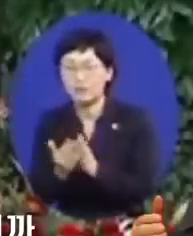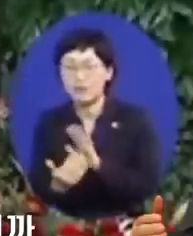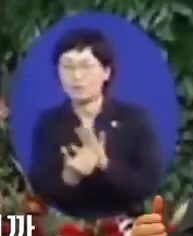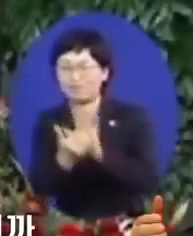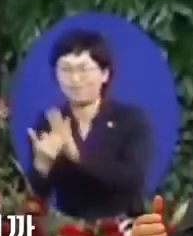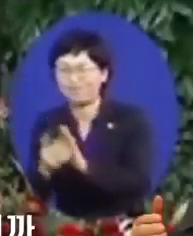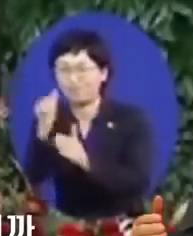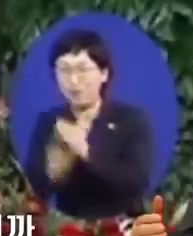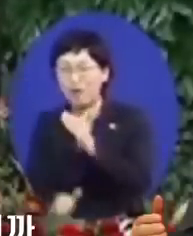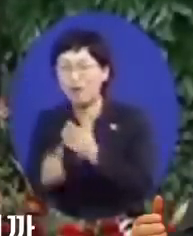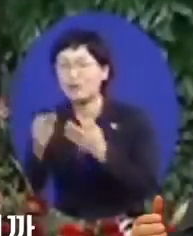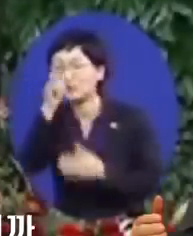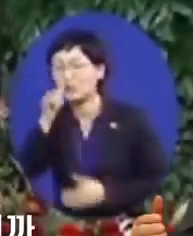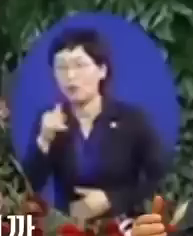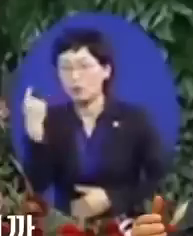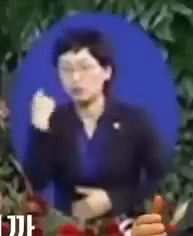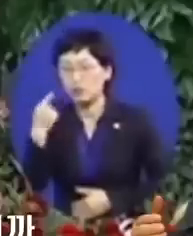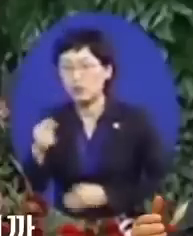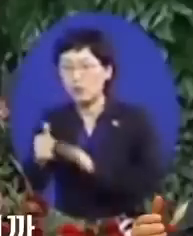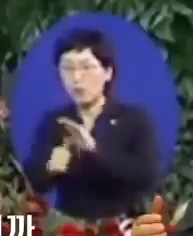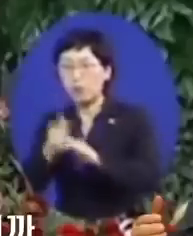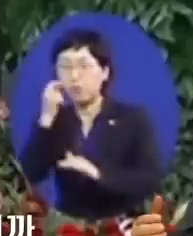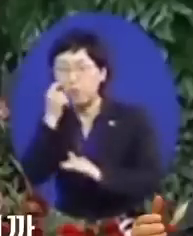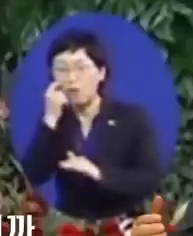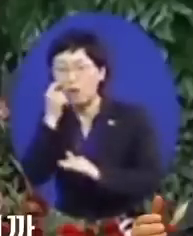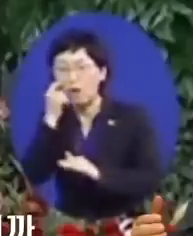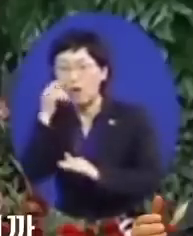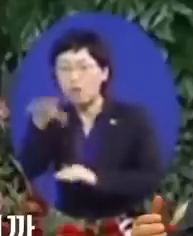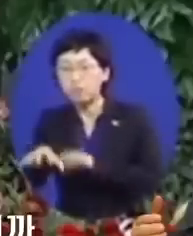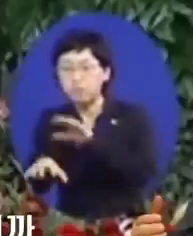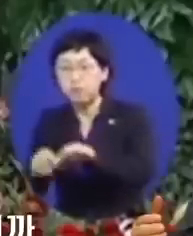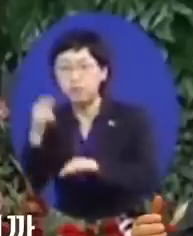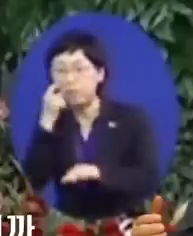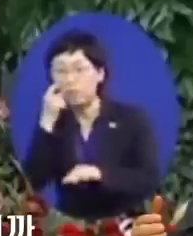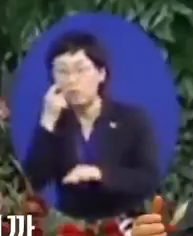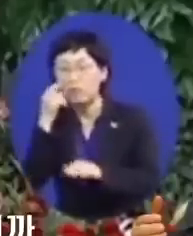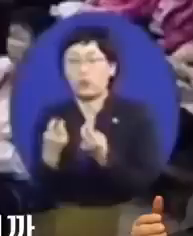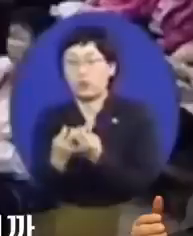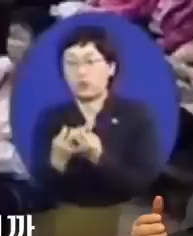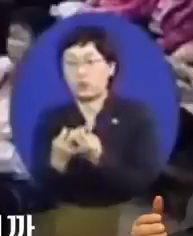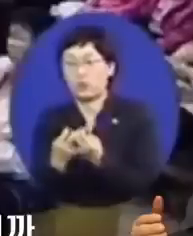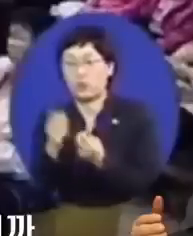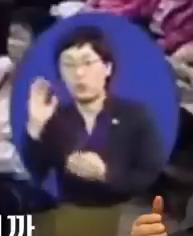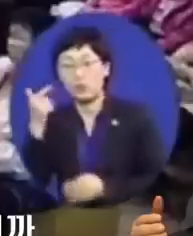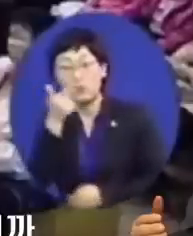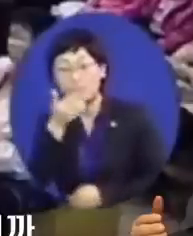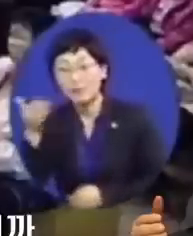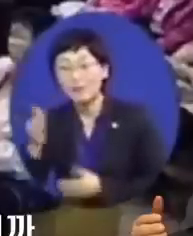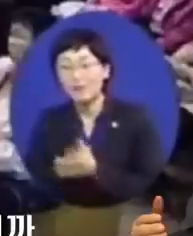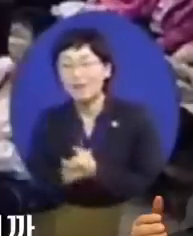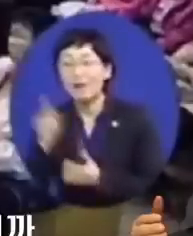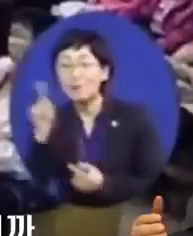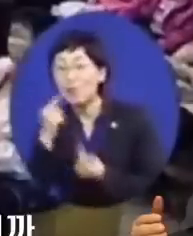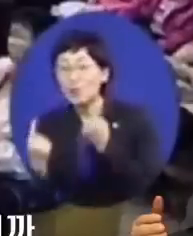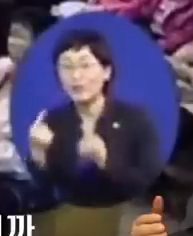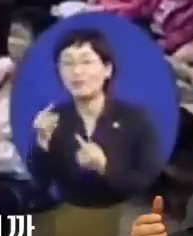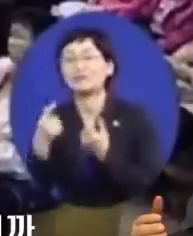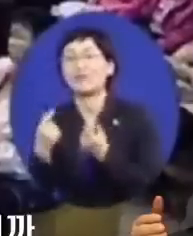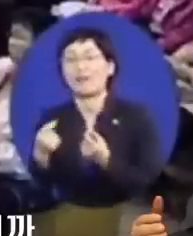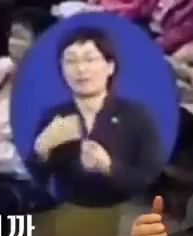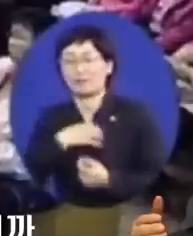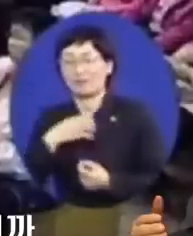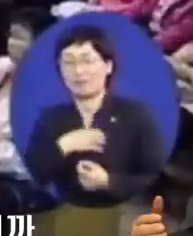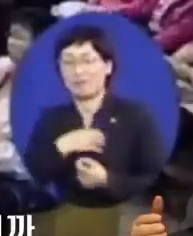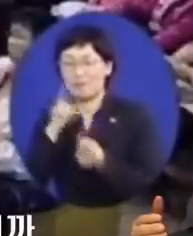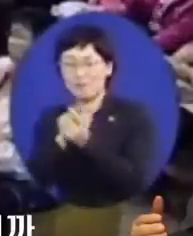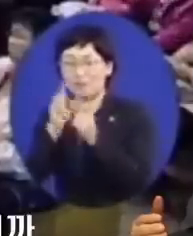있습니다. 뒤로 물러갈 수도 없고 앞으로 나갈 수도 없습니다. 이럴 때 우리는 어떻게 해야 합니까? 무엇보다 이러한 위기에 대처하는